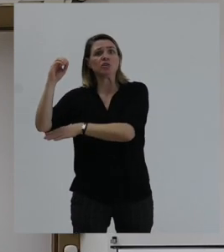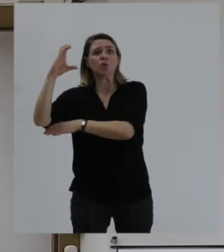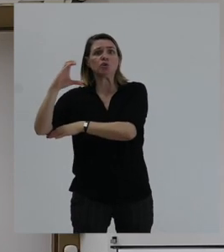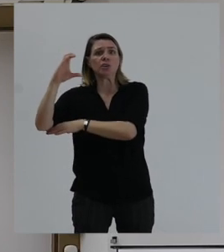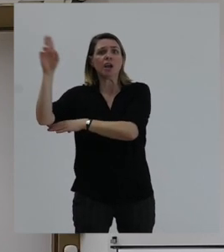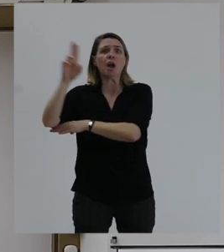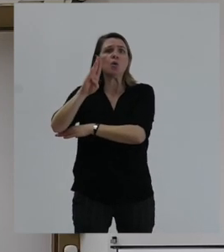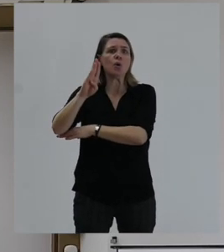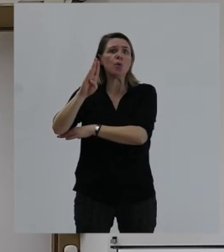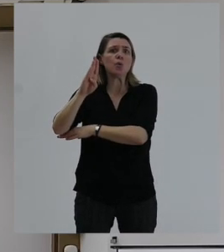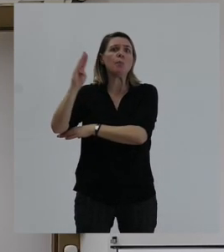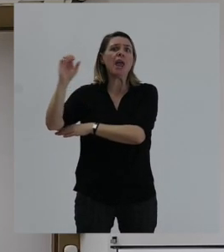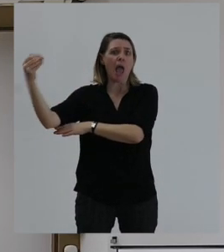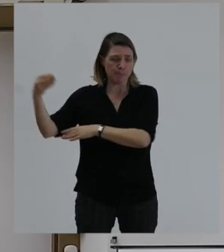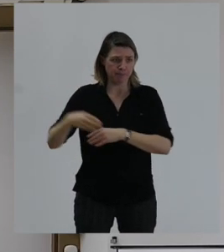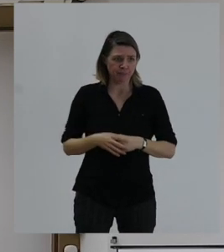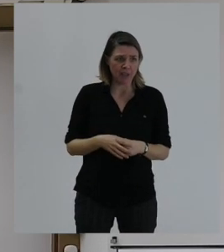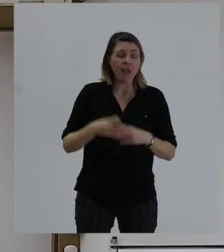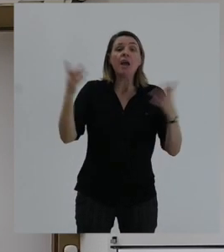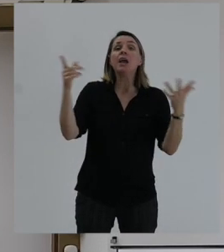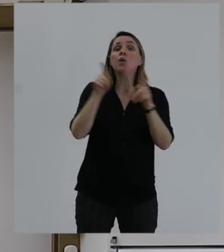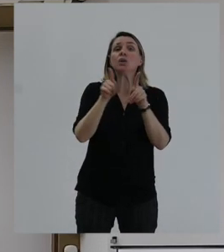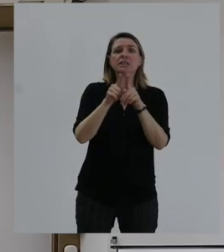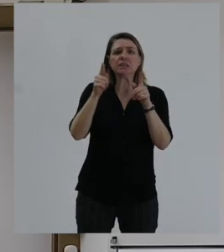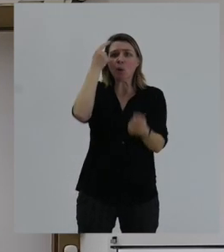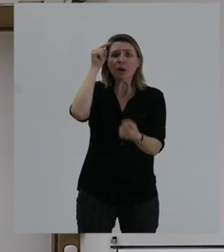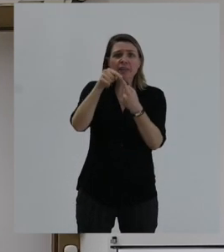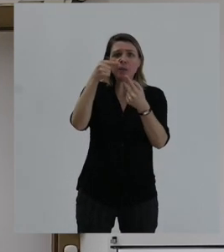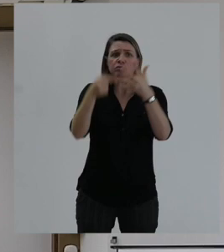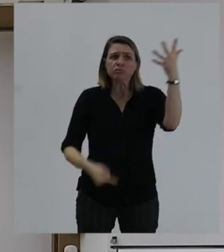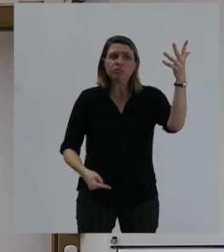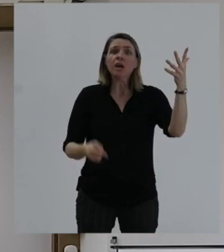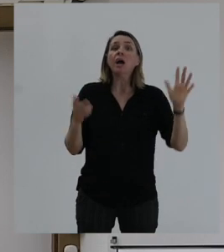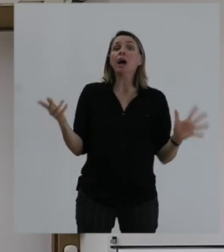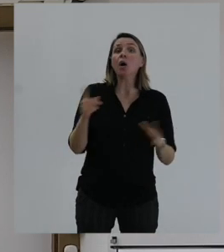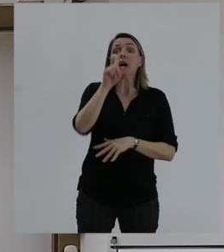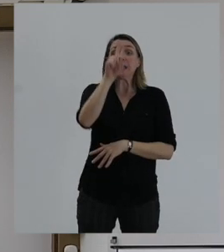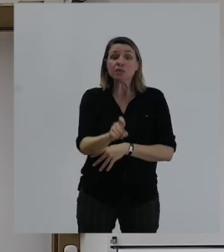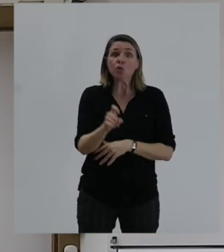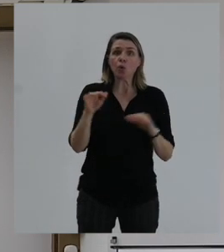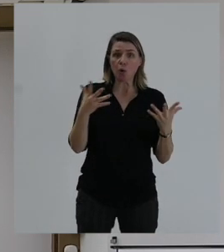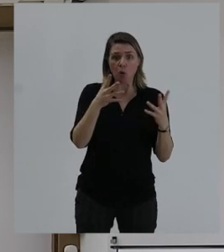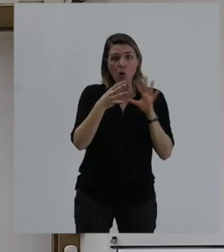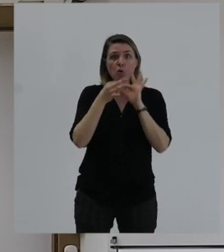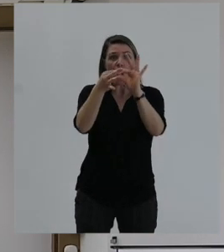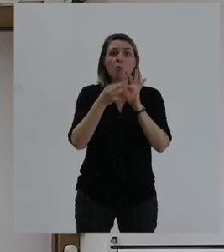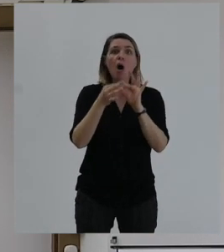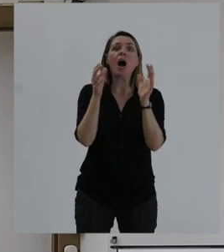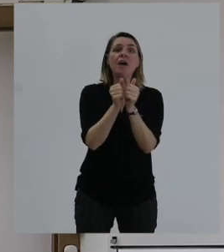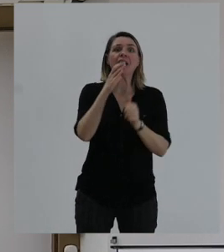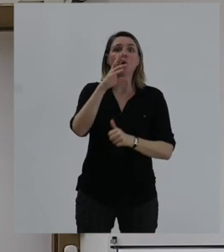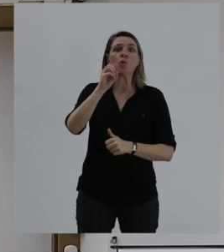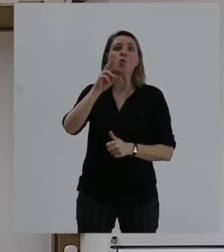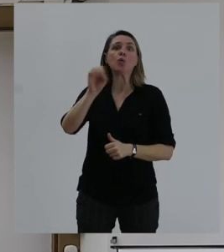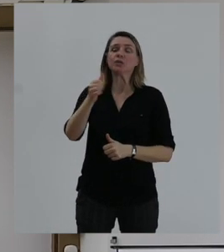à l'UBM, mais aussi sur tout un tas de sujets. Alors ma question est la suivante, c'est comment allez-vous collaborer avec le CROUS ? Je vous